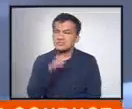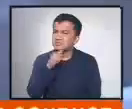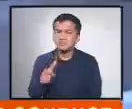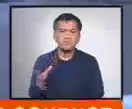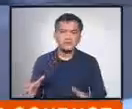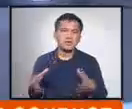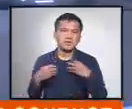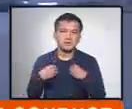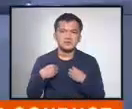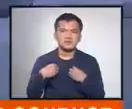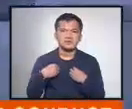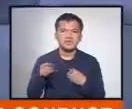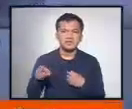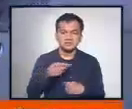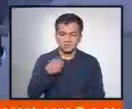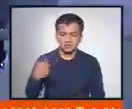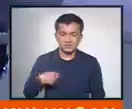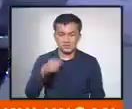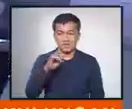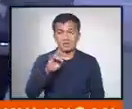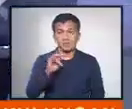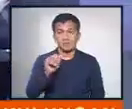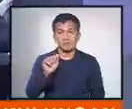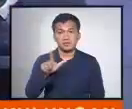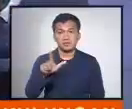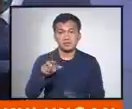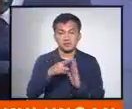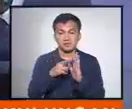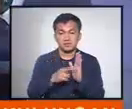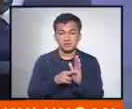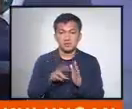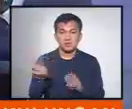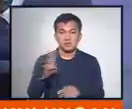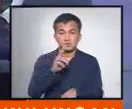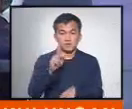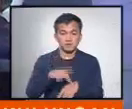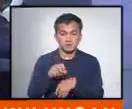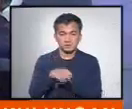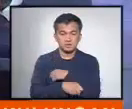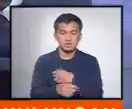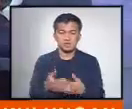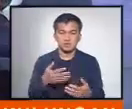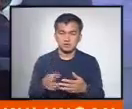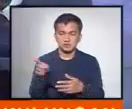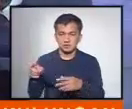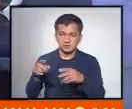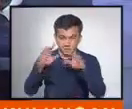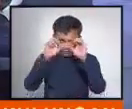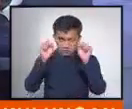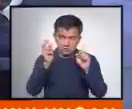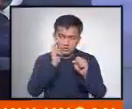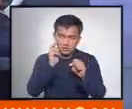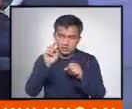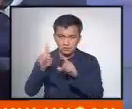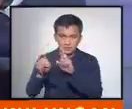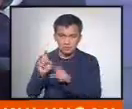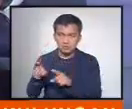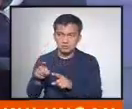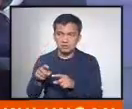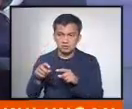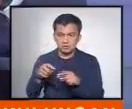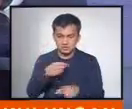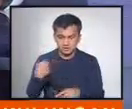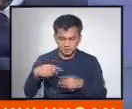Hindi pa rin kinilala ng China ang arbitral ruling sa West Philippine Sea kahit pa si Pangulong Duterte na ang nag-ungkap nito kay